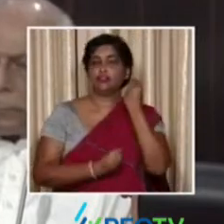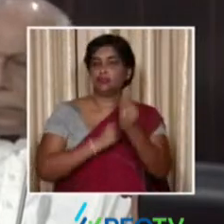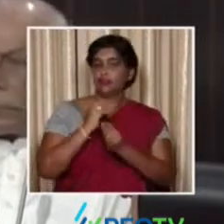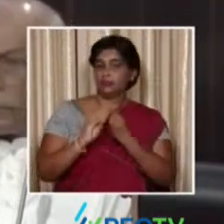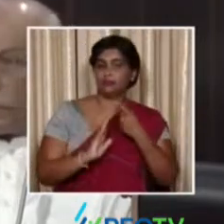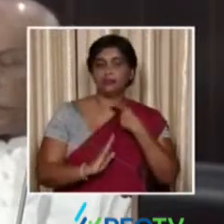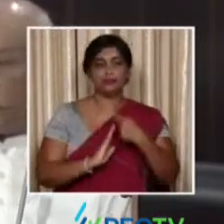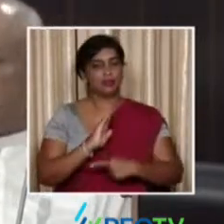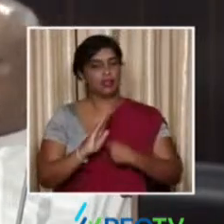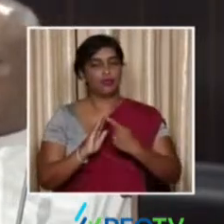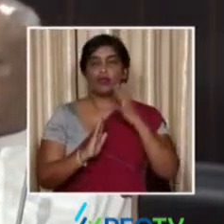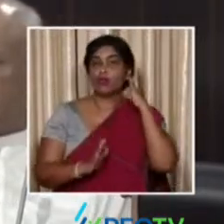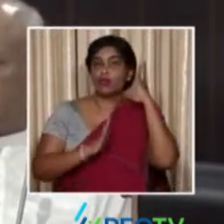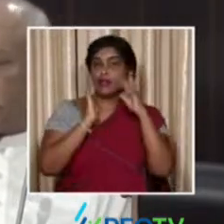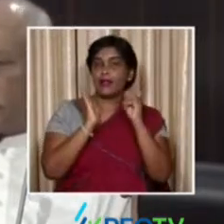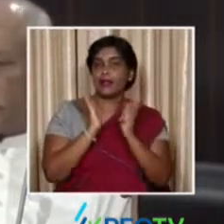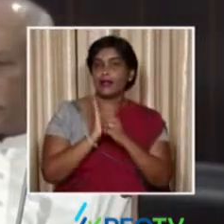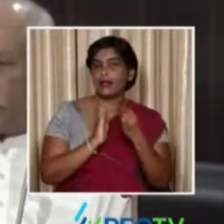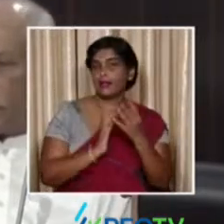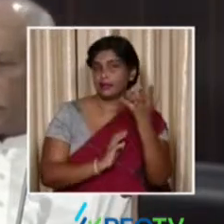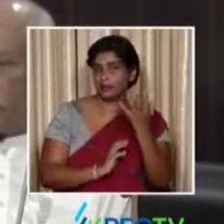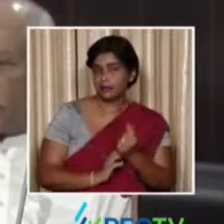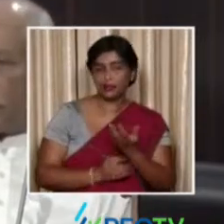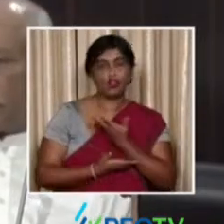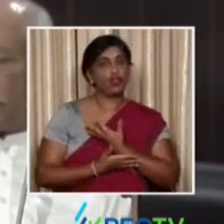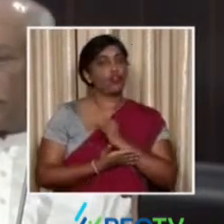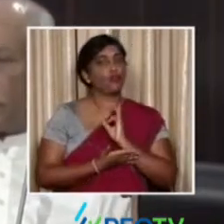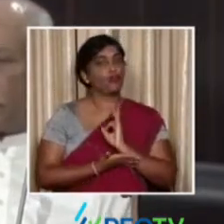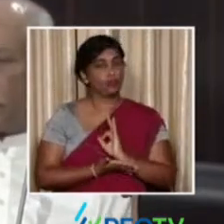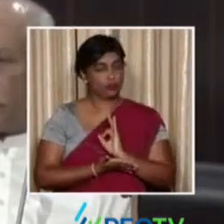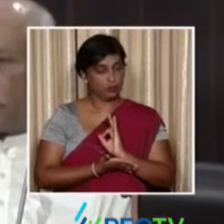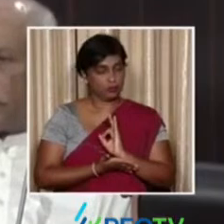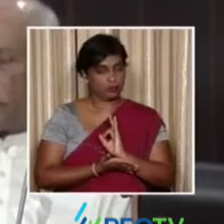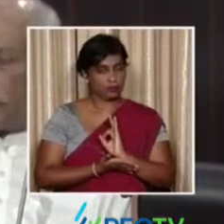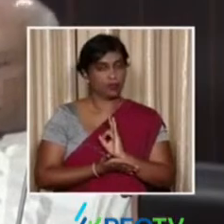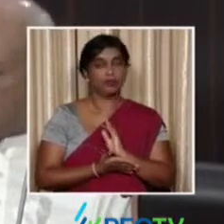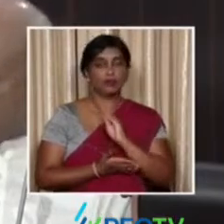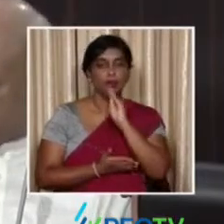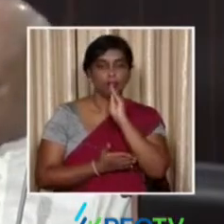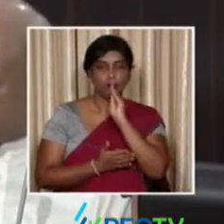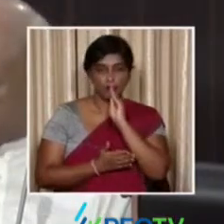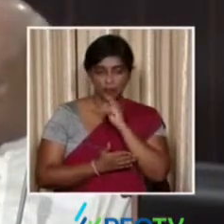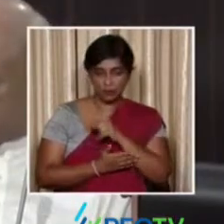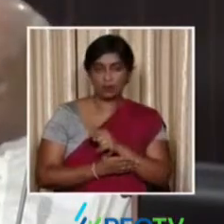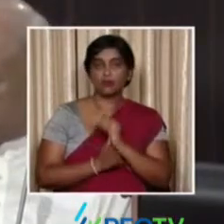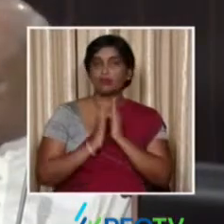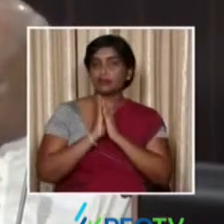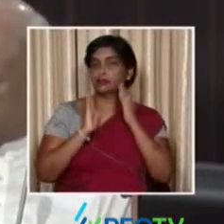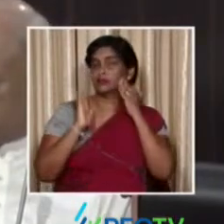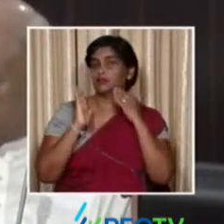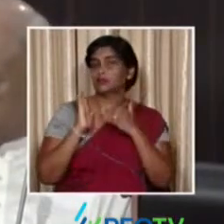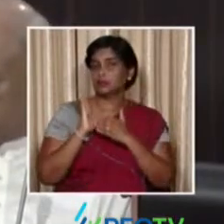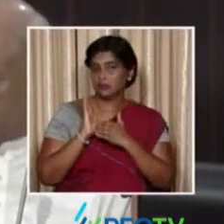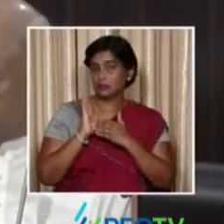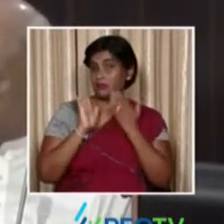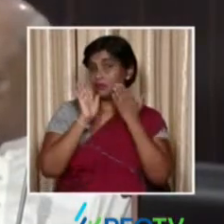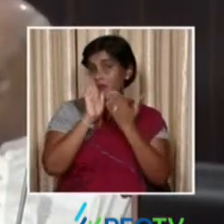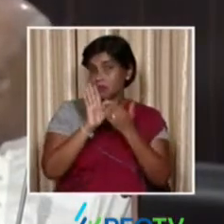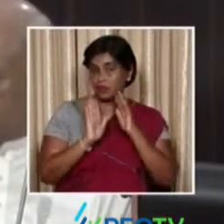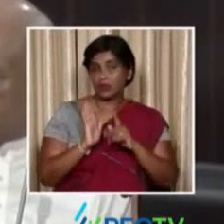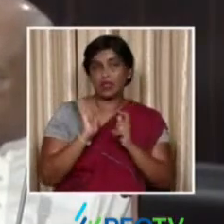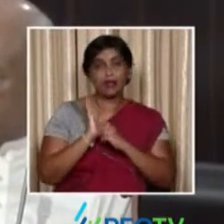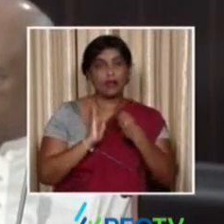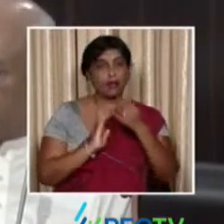රටටත් ලෝකෙටත් ණය වුණා. බුදුන් වහන්සේ සාමාන්‍ය ප්‍රසන්න සූත්‍රයෙන් පෙන්වා දෙන්නේ